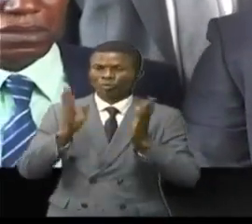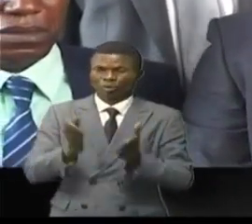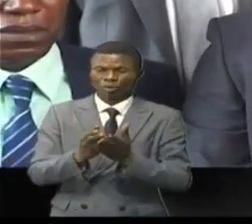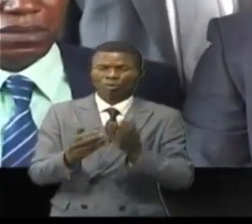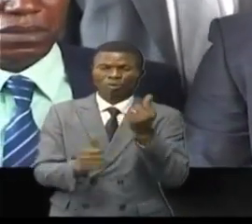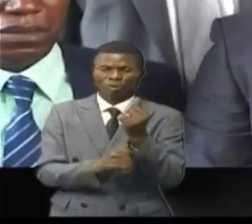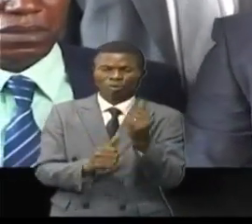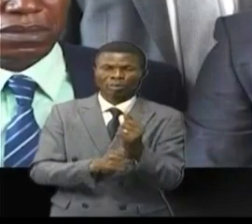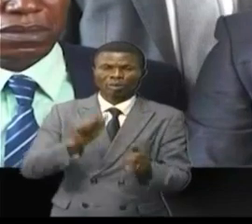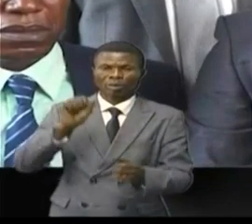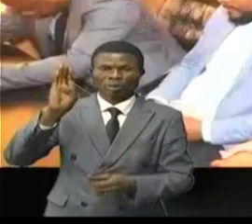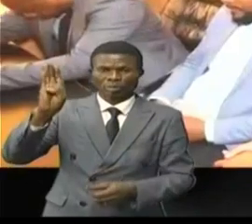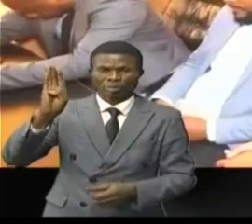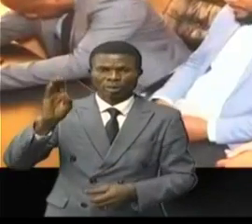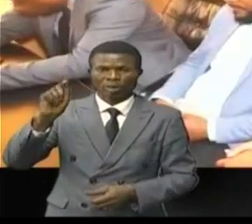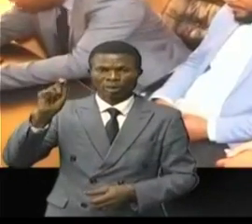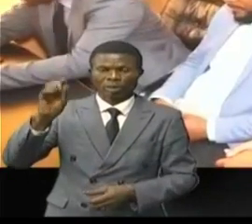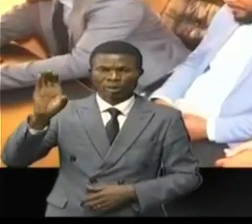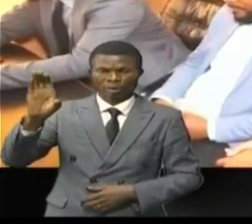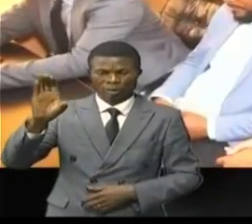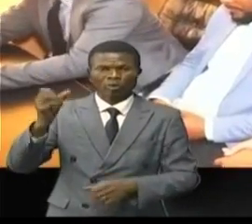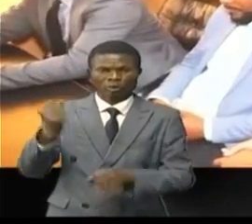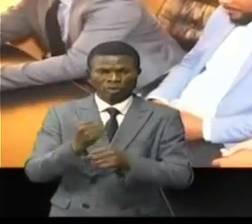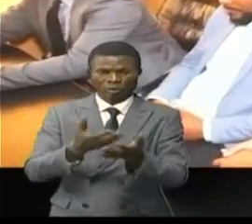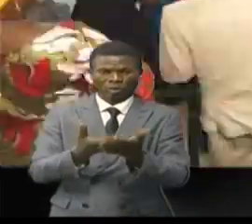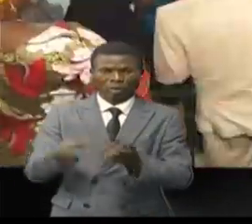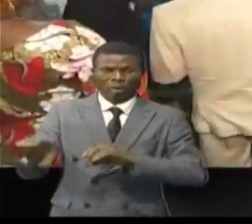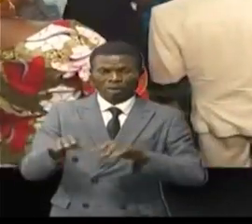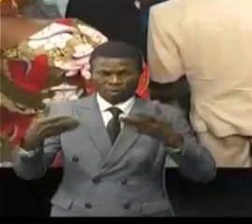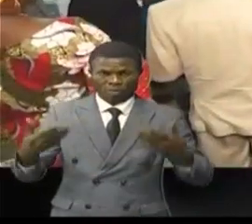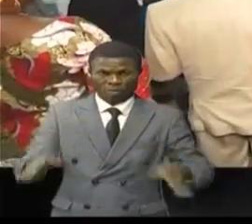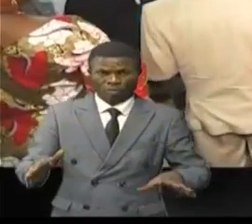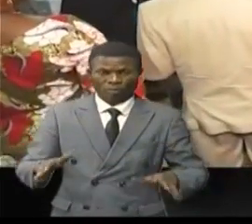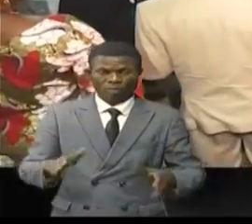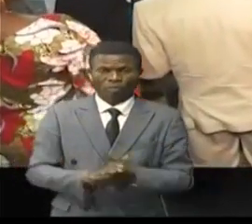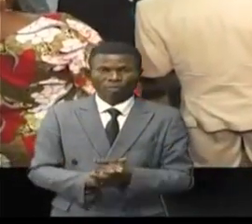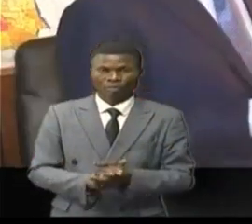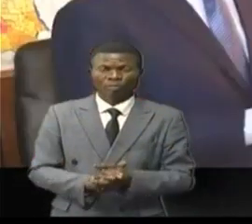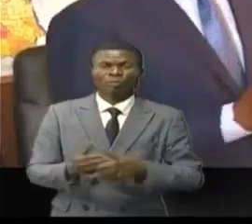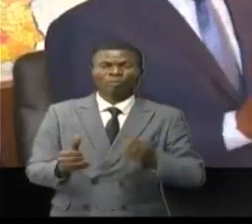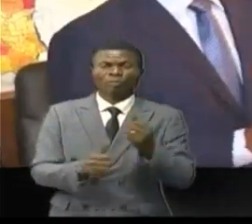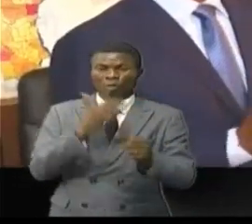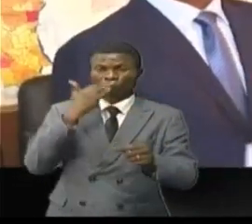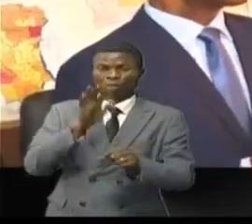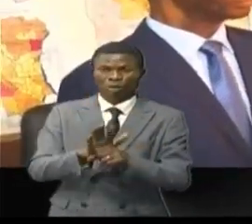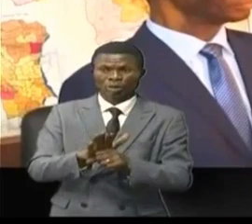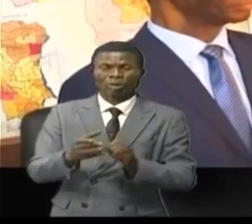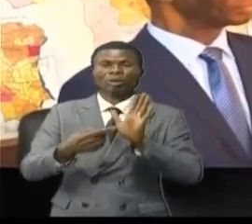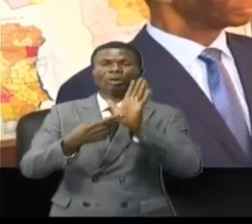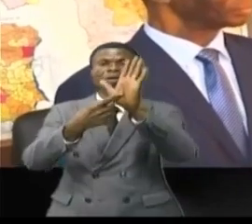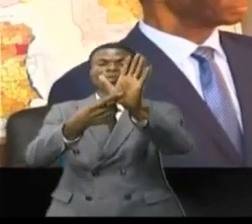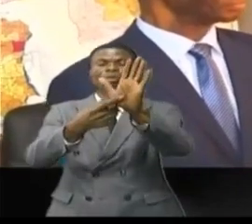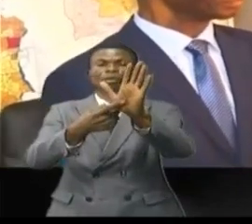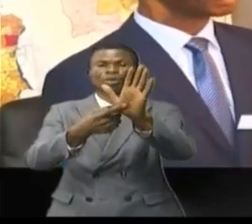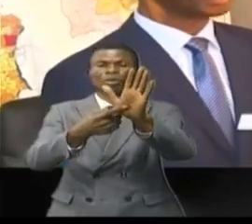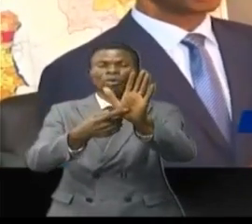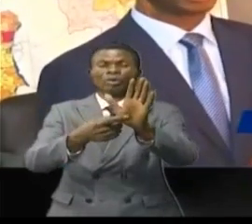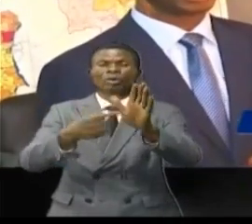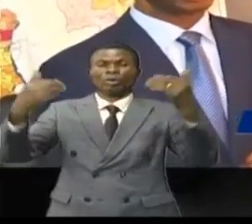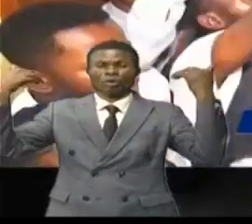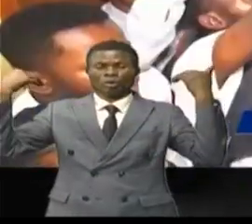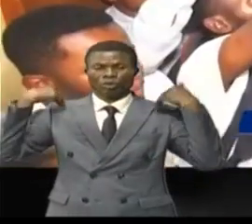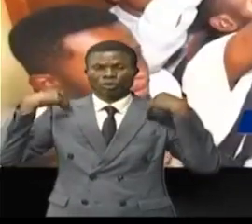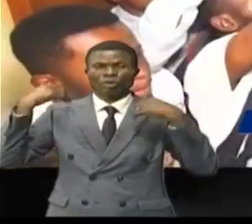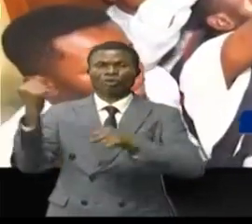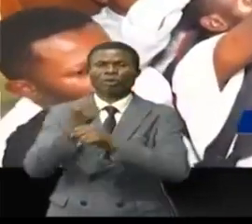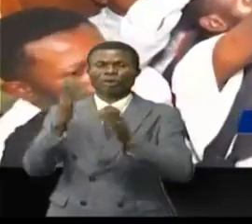BTC que je travaillerai. Aussitôt la cérémonie terminée, l'heureux promis a été présenté aux cadres et agents du